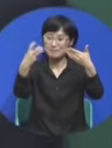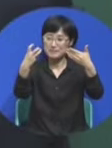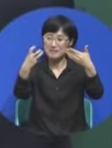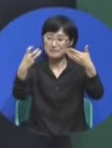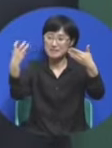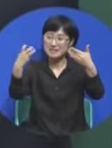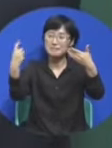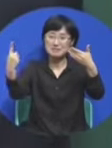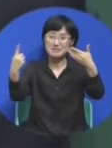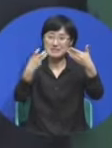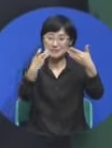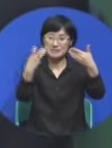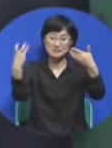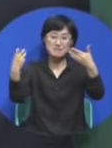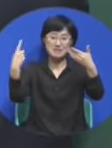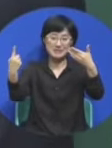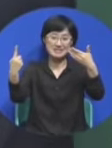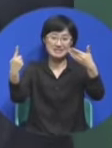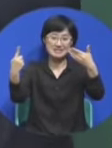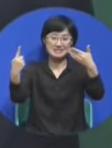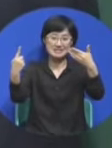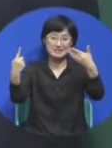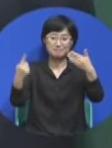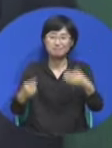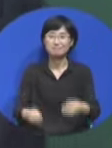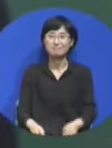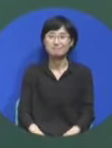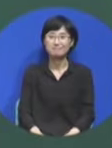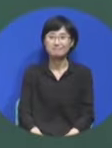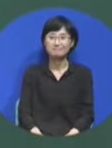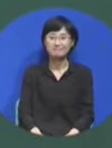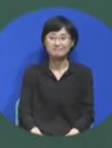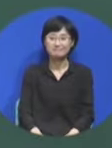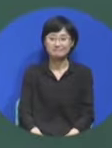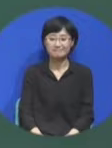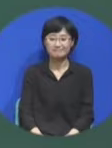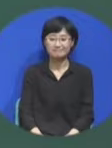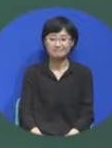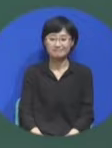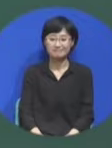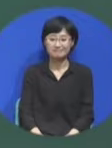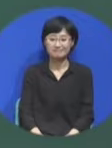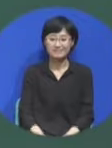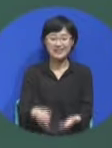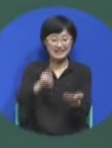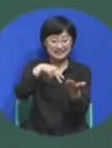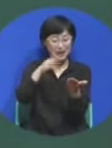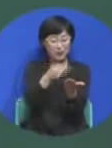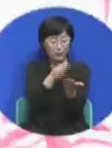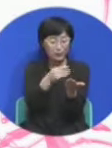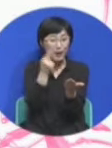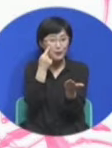30절 31절 시편 69편 30和 31节 자 한번 찾아보시